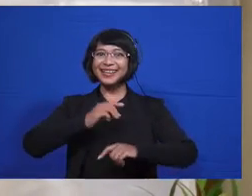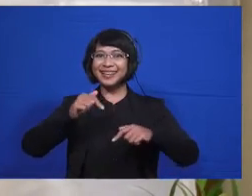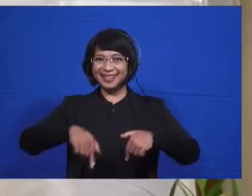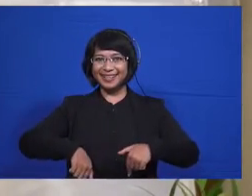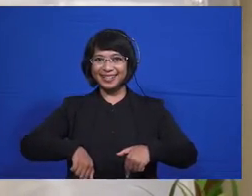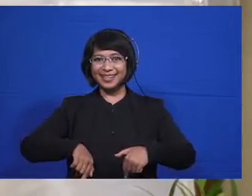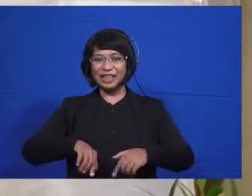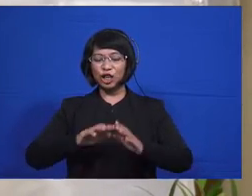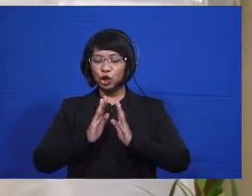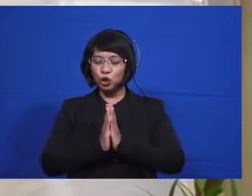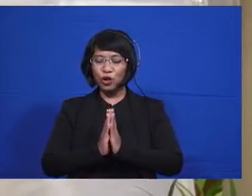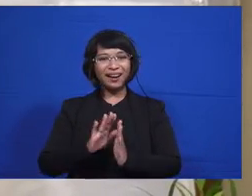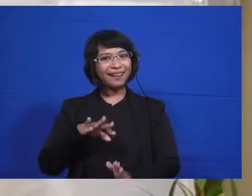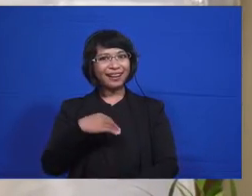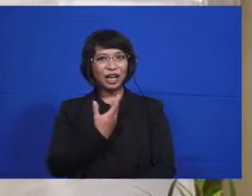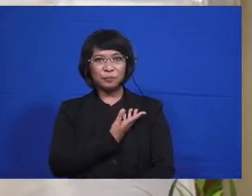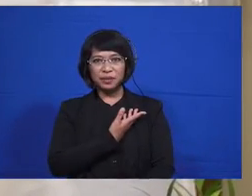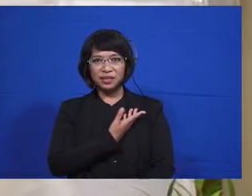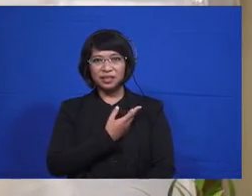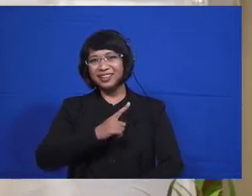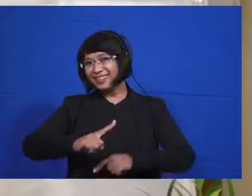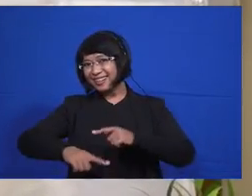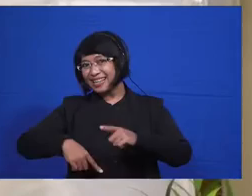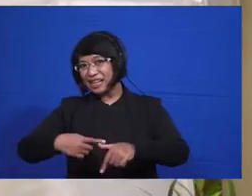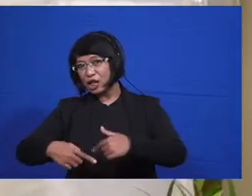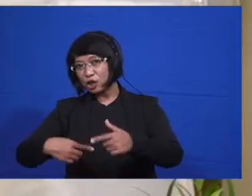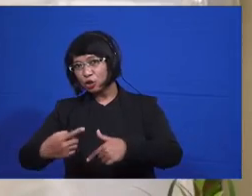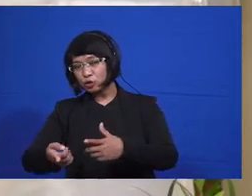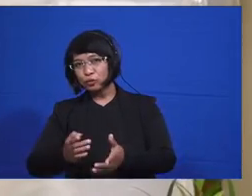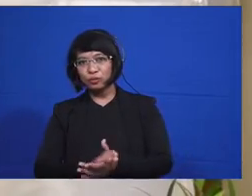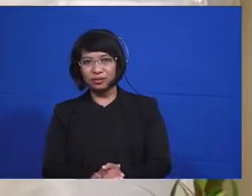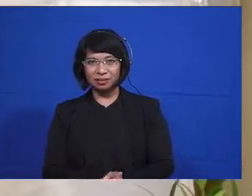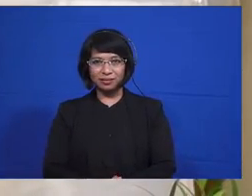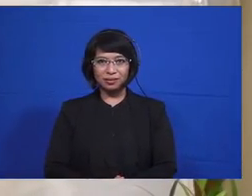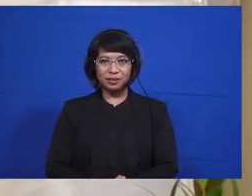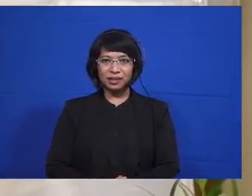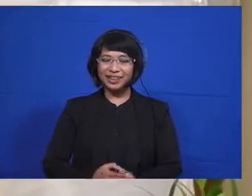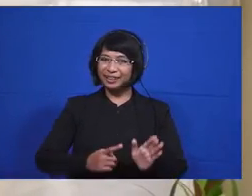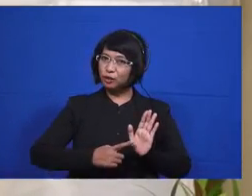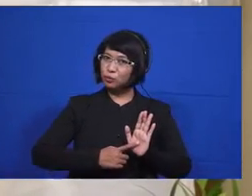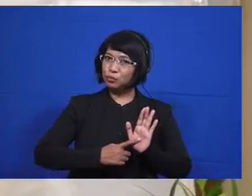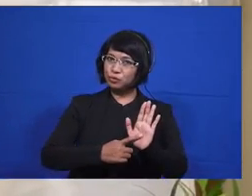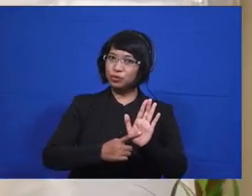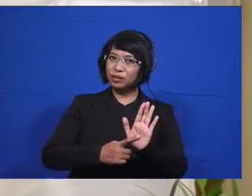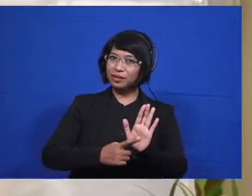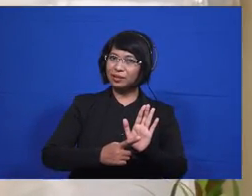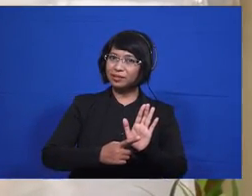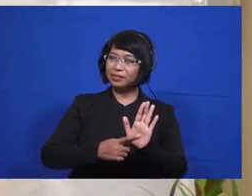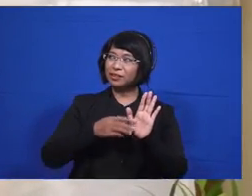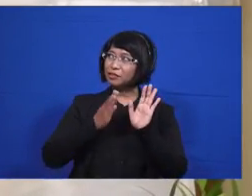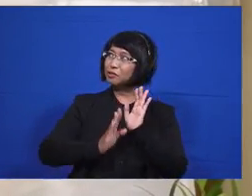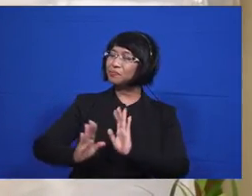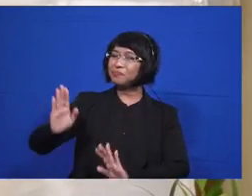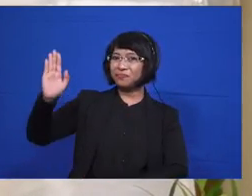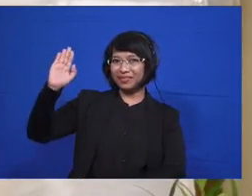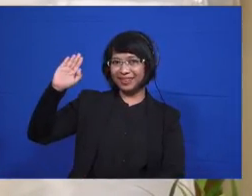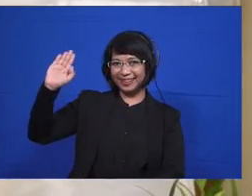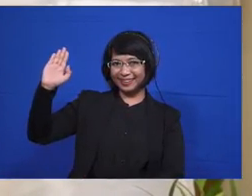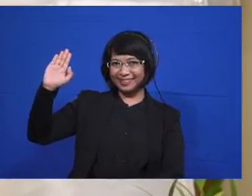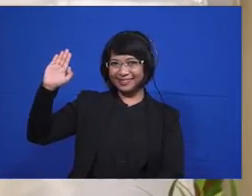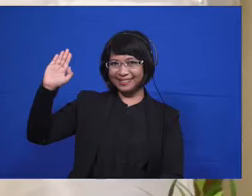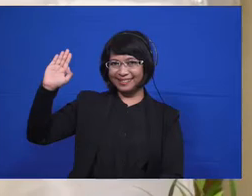doa kami yang tidak putus untuk anak-anak kami ini diwujudkan oleh Tuhan.